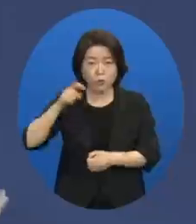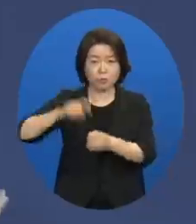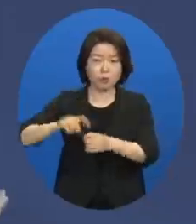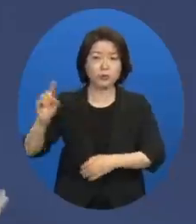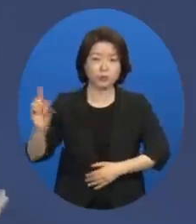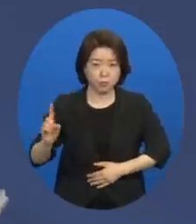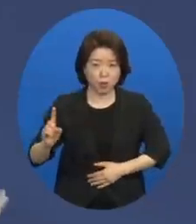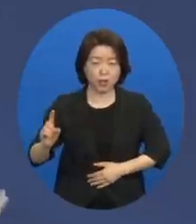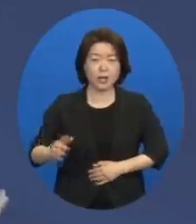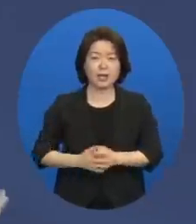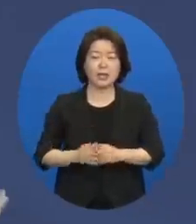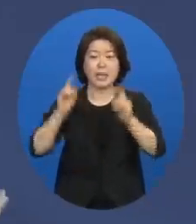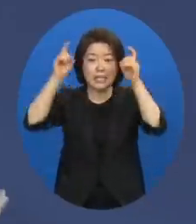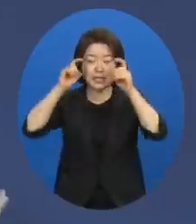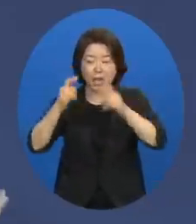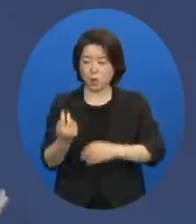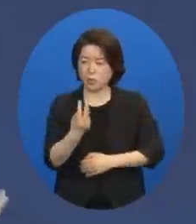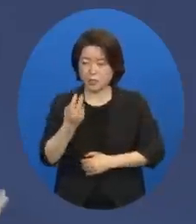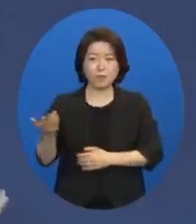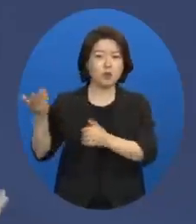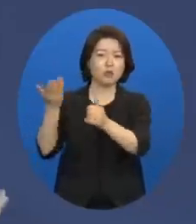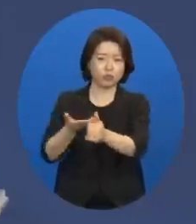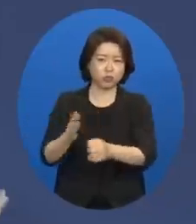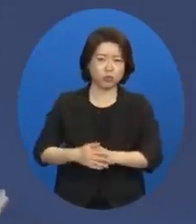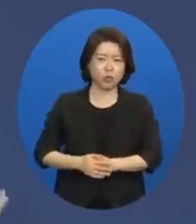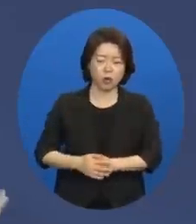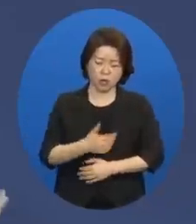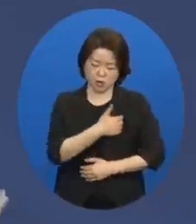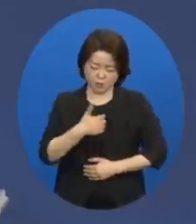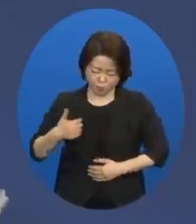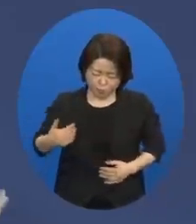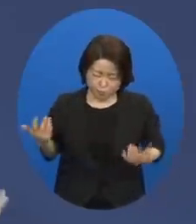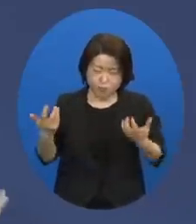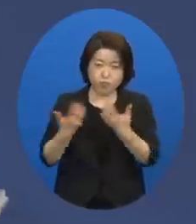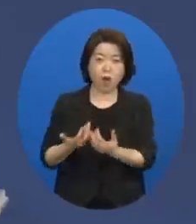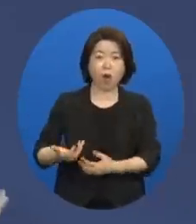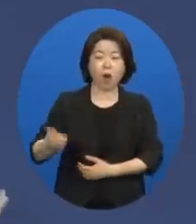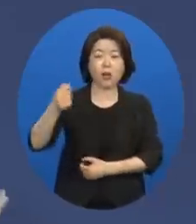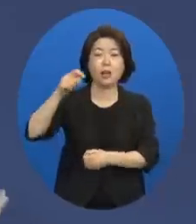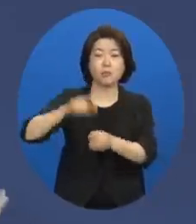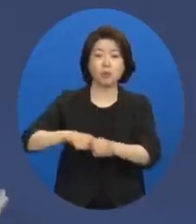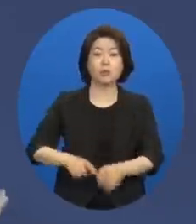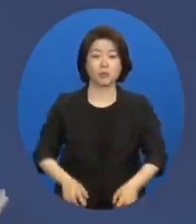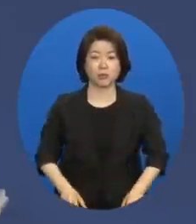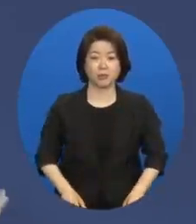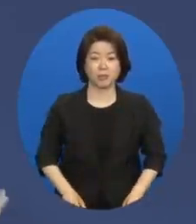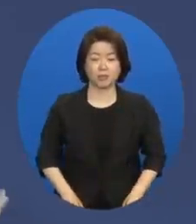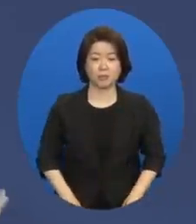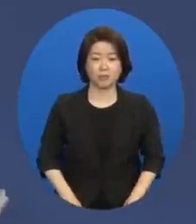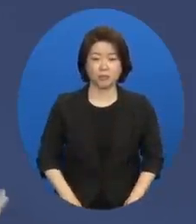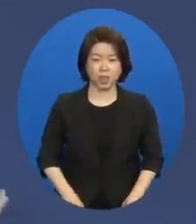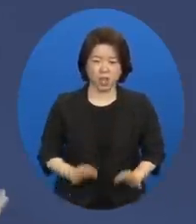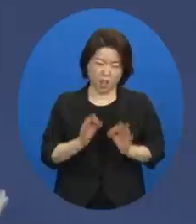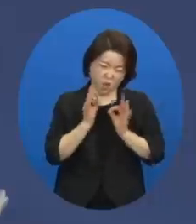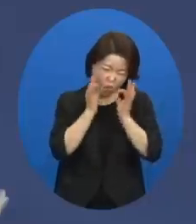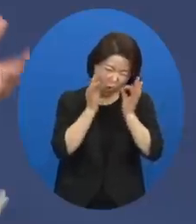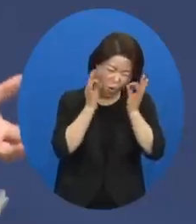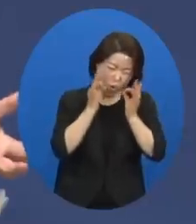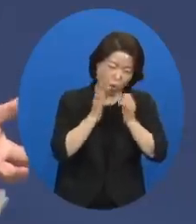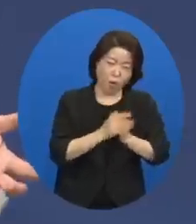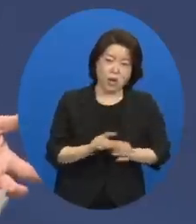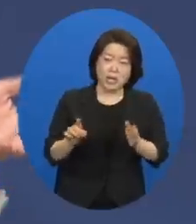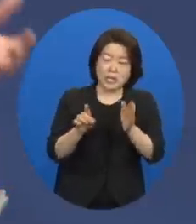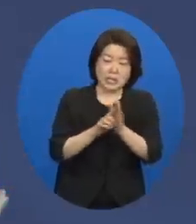것은 양으로 생명을 얻게 하고 풍성히 얻게 하려 하심이라. 간신히 신앙생활 지옥